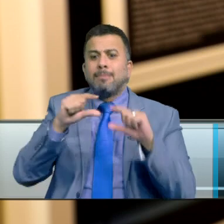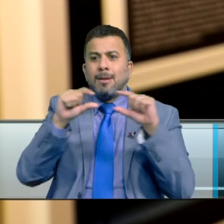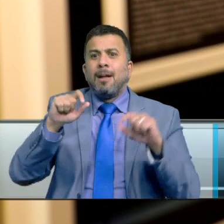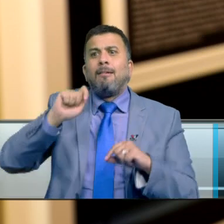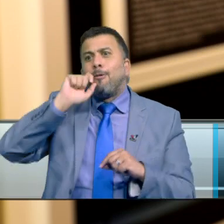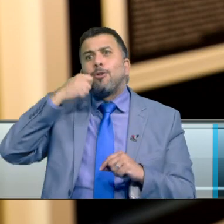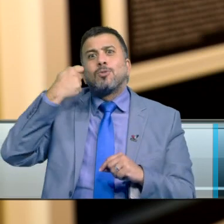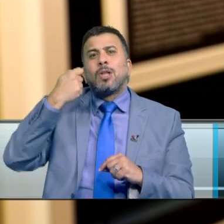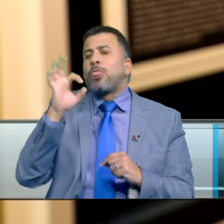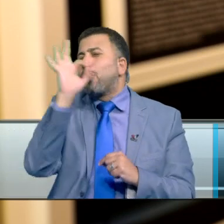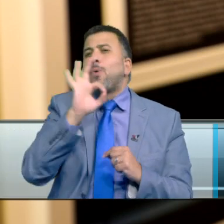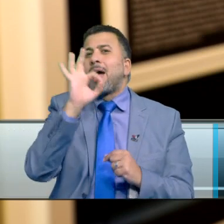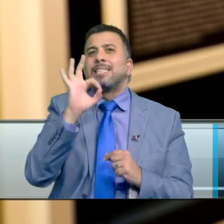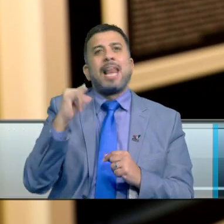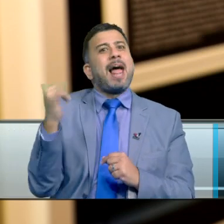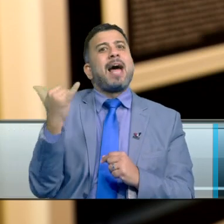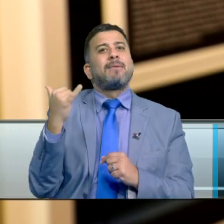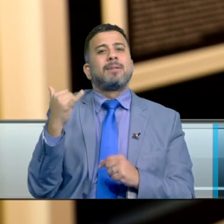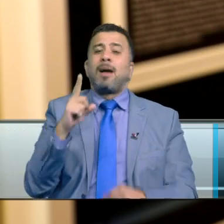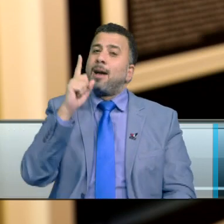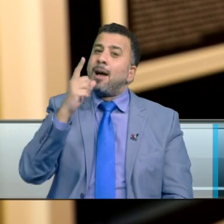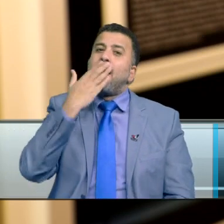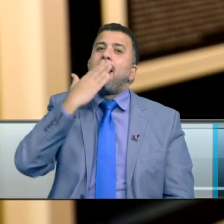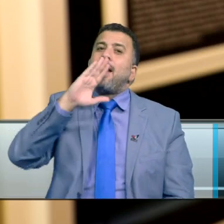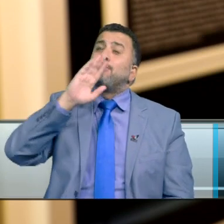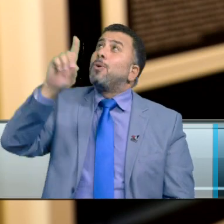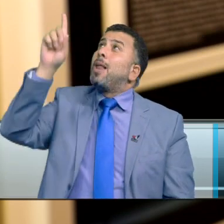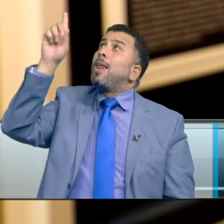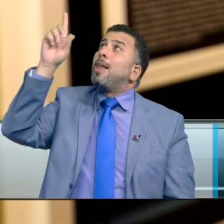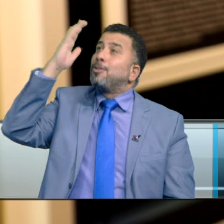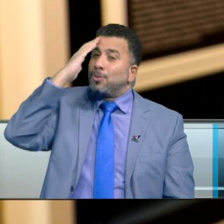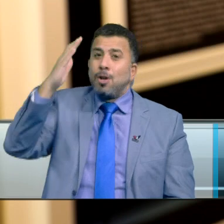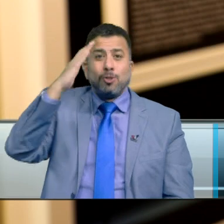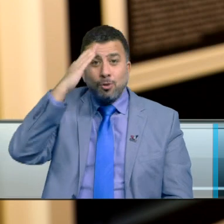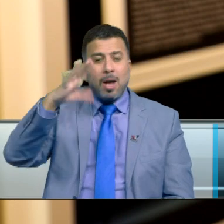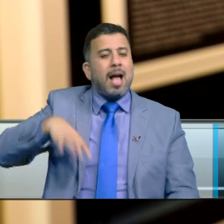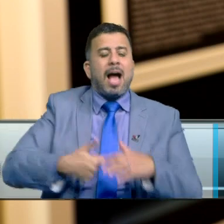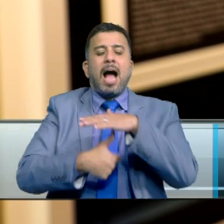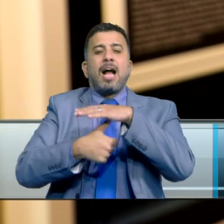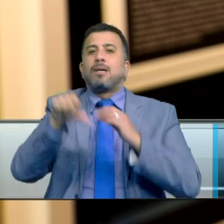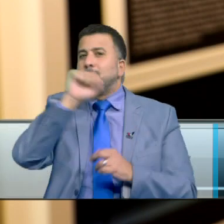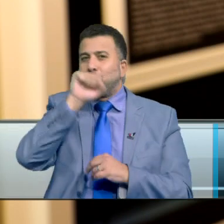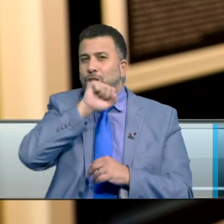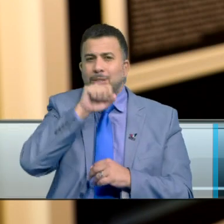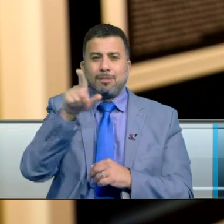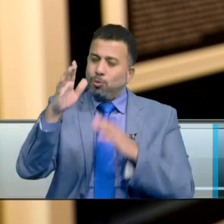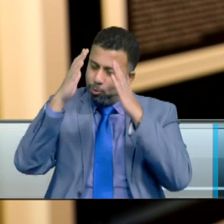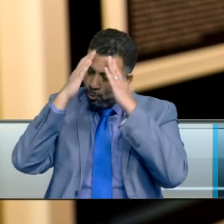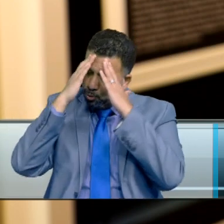العربي، وأحمد الله أولا وآخرا، وأشكر صاحب السمو حاكم الشارقة